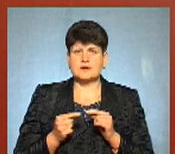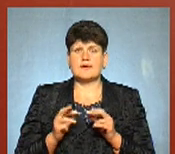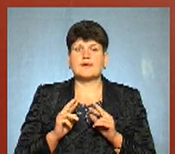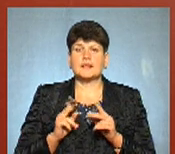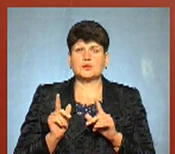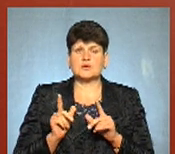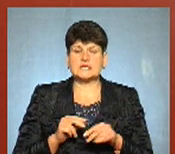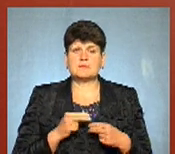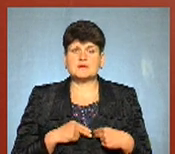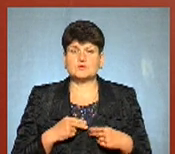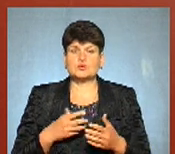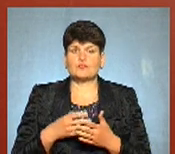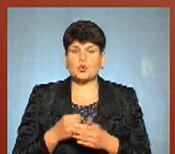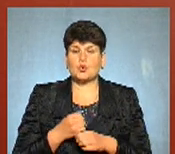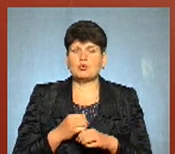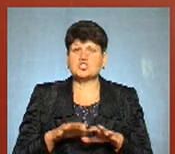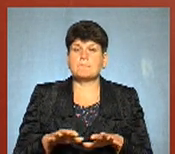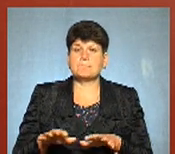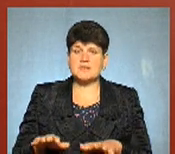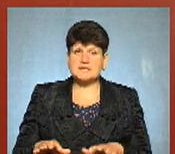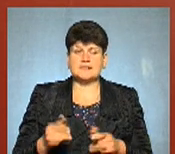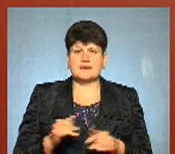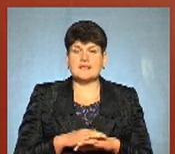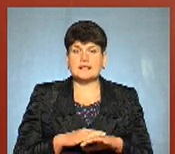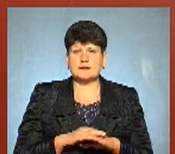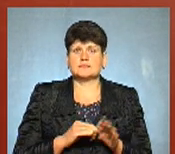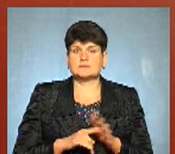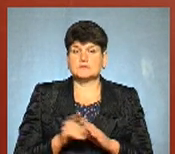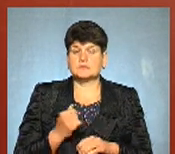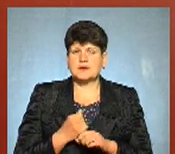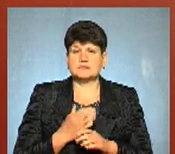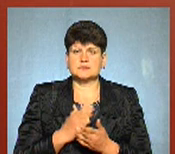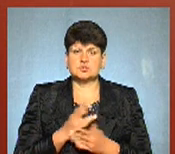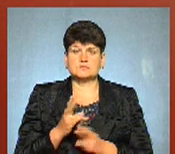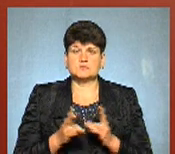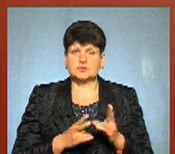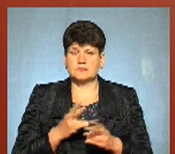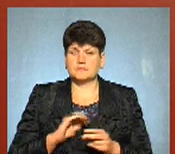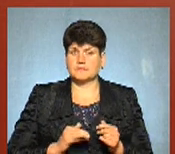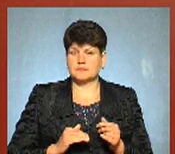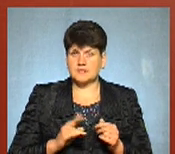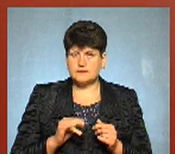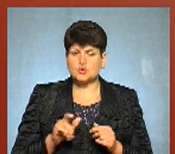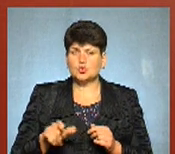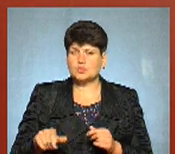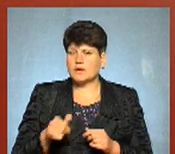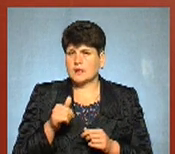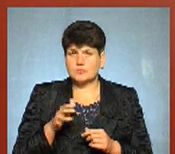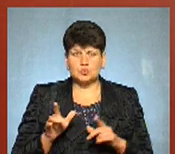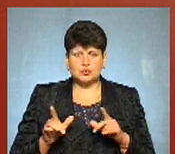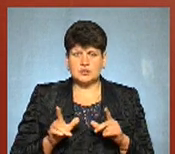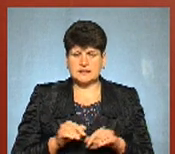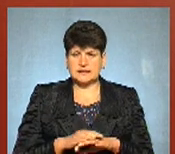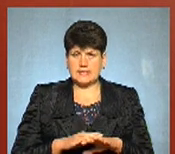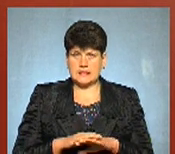доїхати працівникам до своїх робочих місць? І, знову ж таки, ринки запрацювали. Є нарікання певні від підприємців, що люди не можуть доїхати до